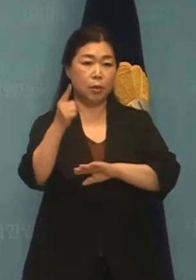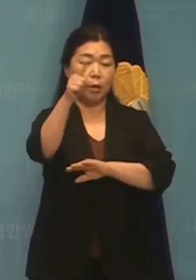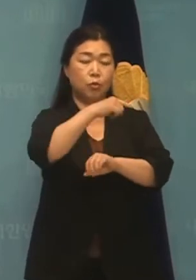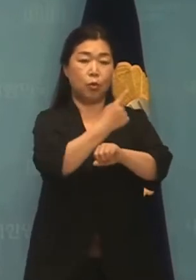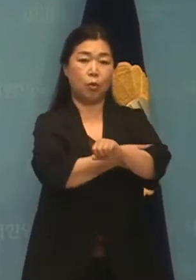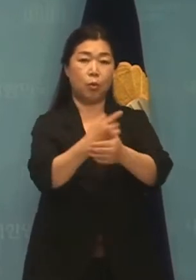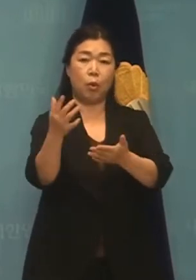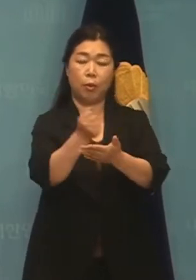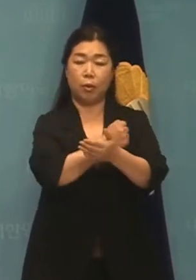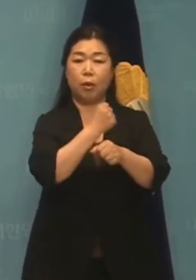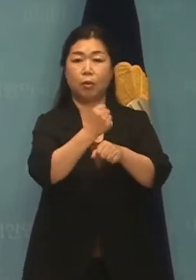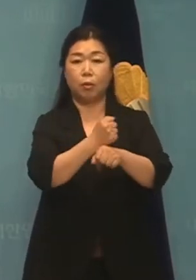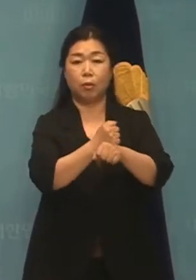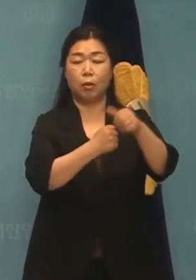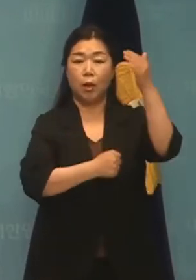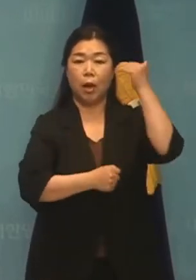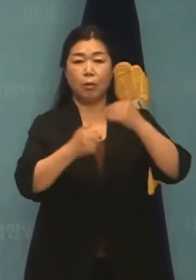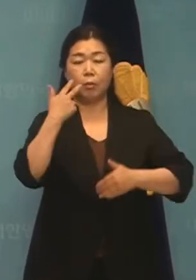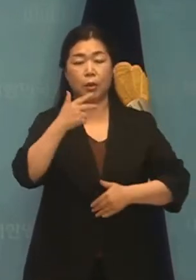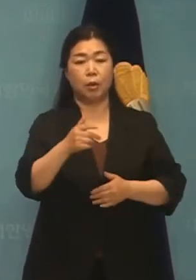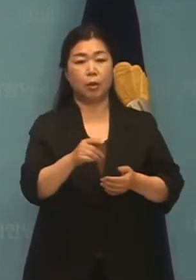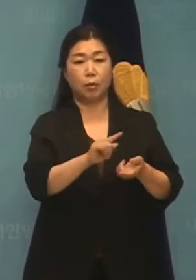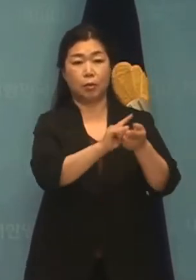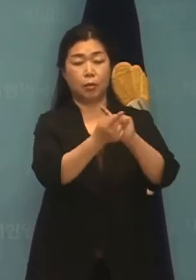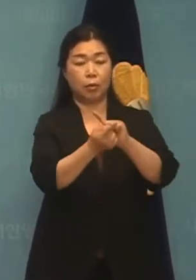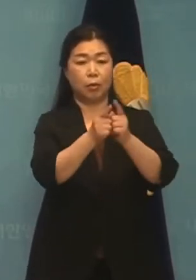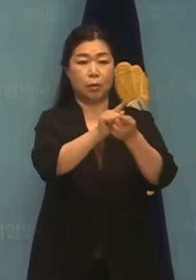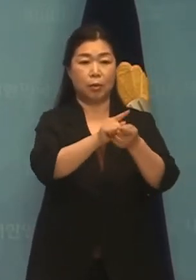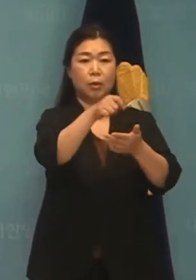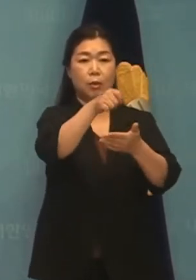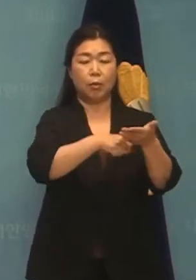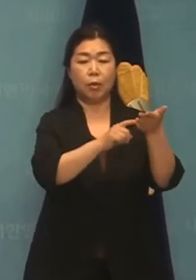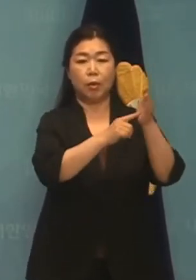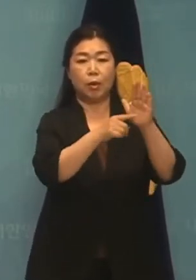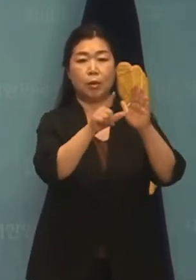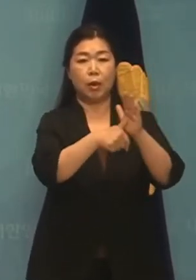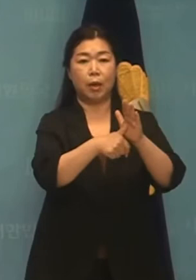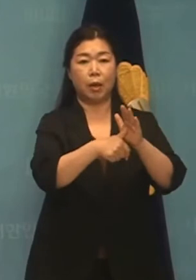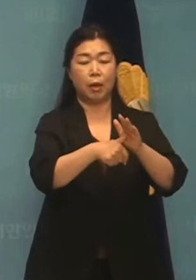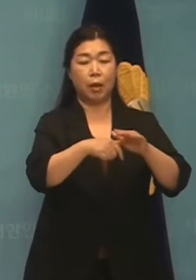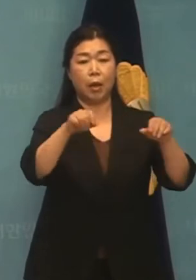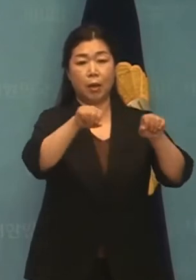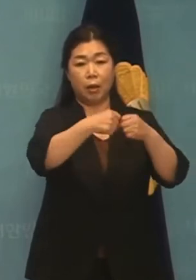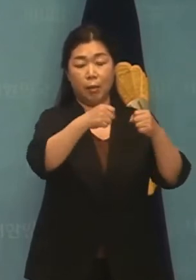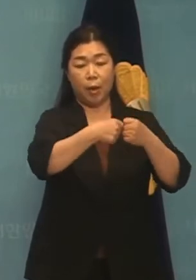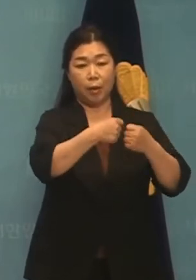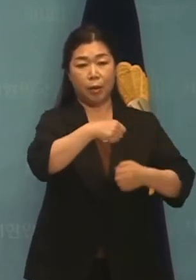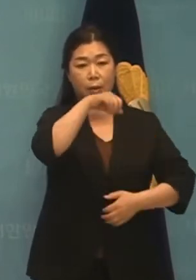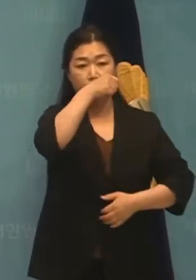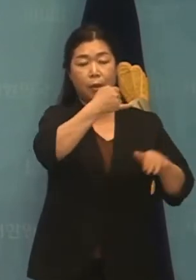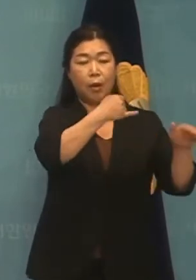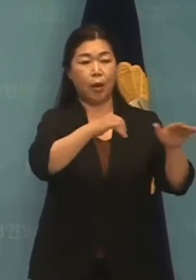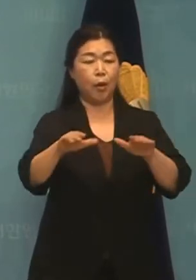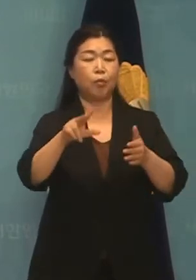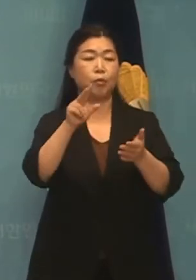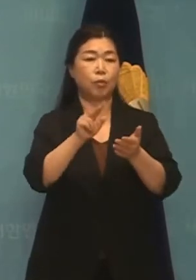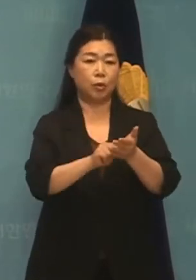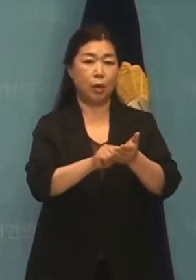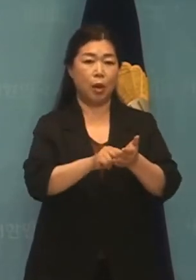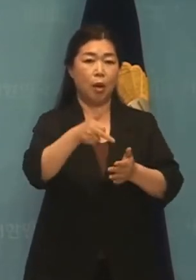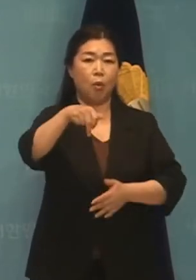회복하고 한미 공동 성명에서 대만 해협 문제 및 쿼드